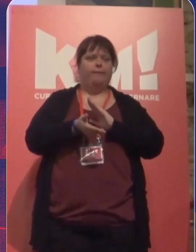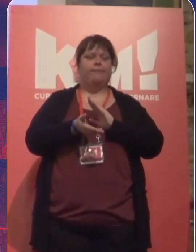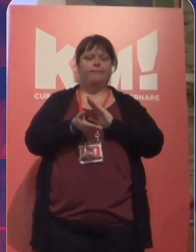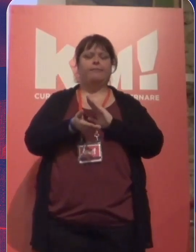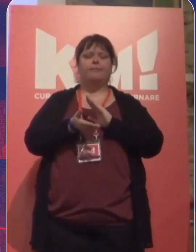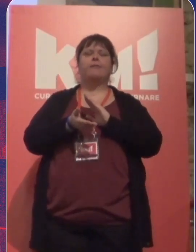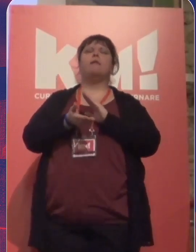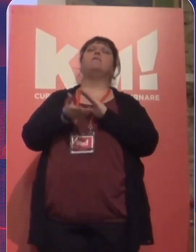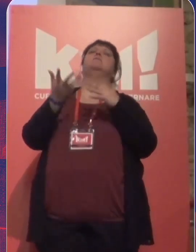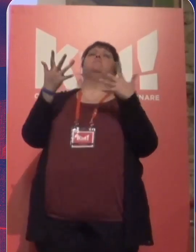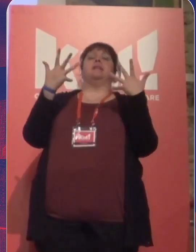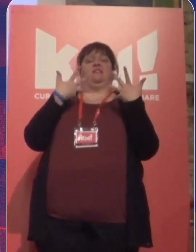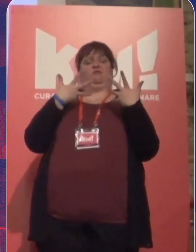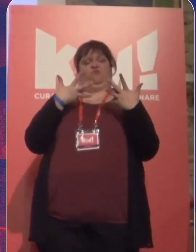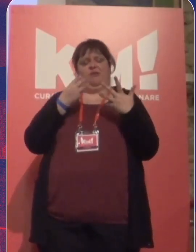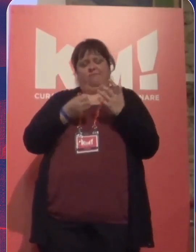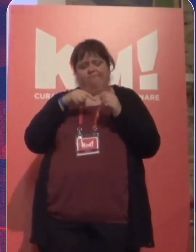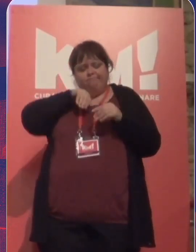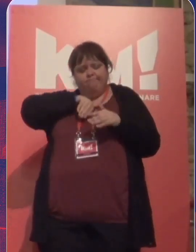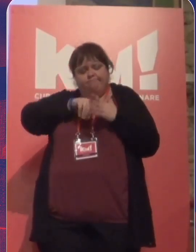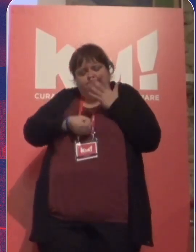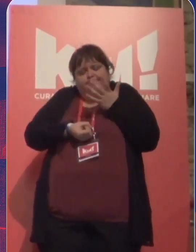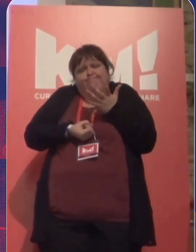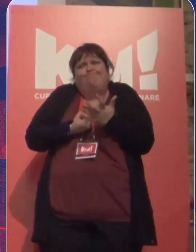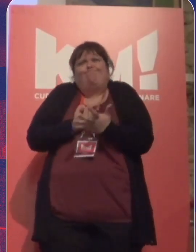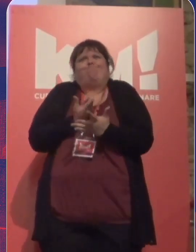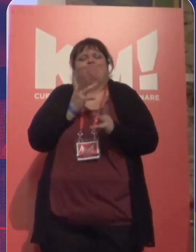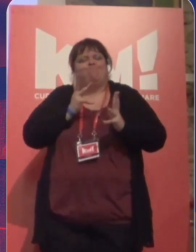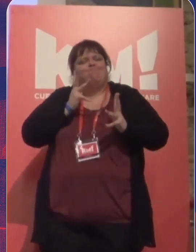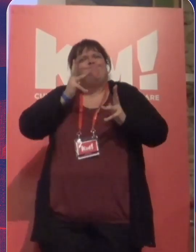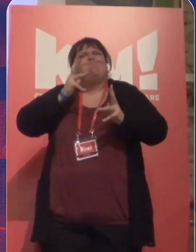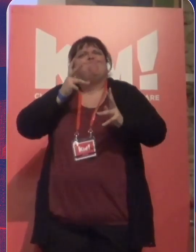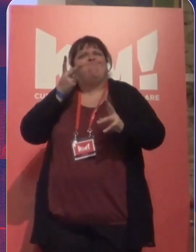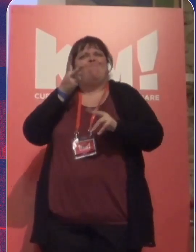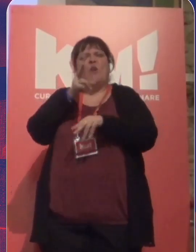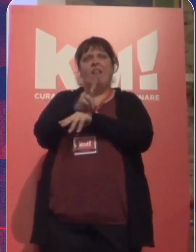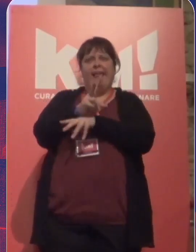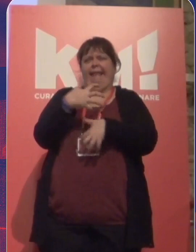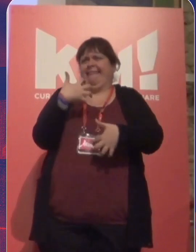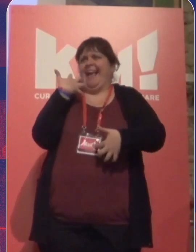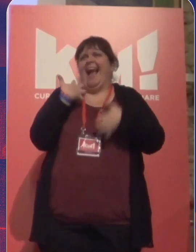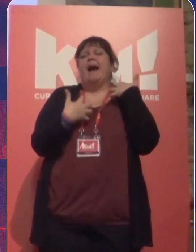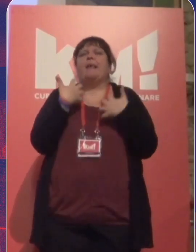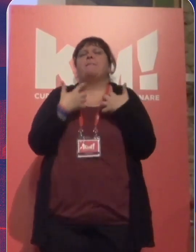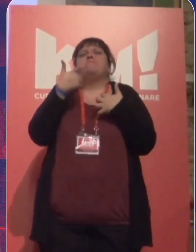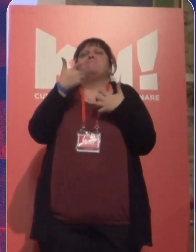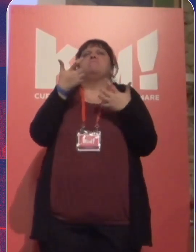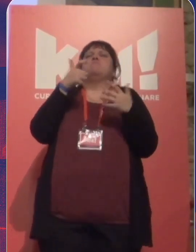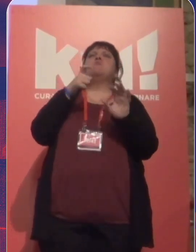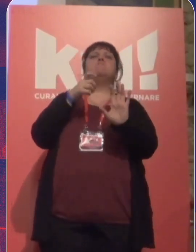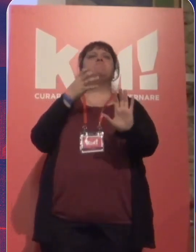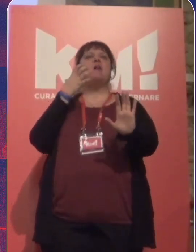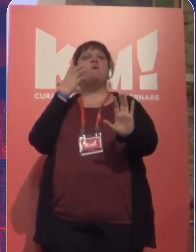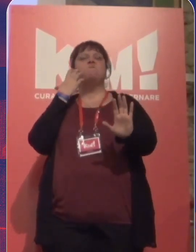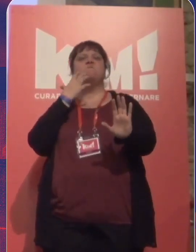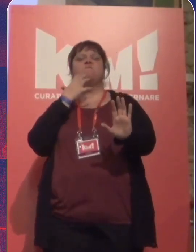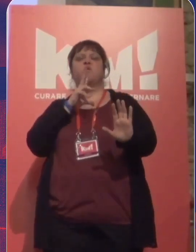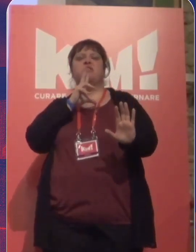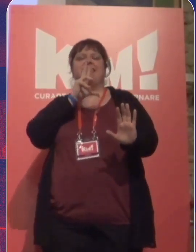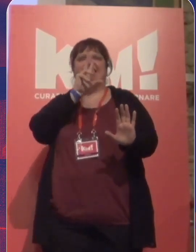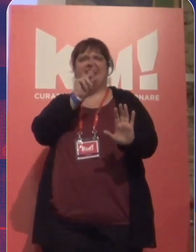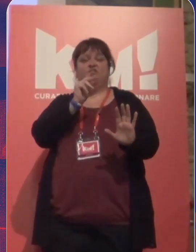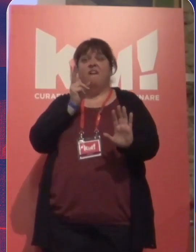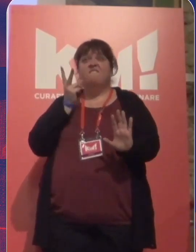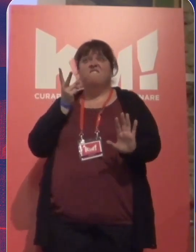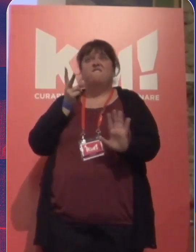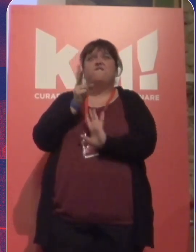violenta perché quale secondo fuori l'origine della l'origine veramente più radicale della